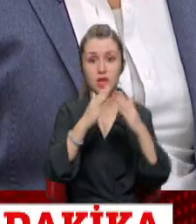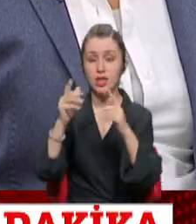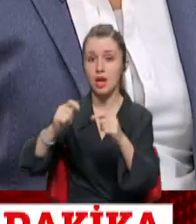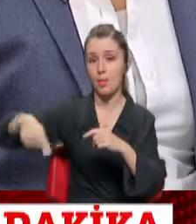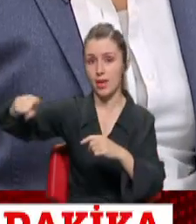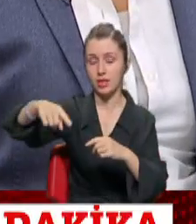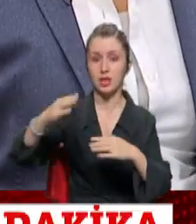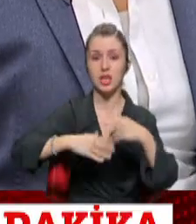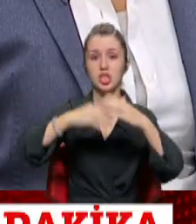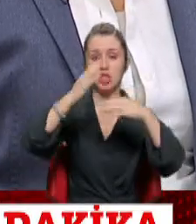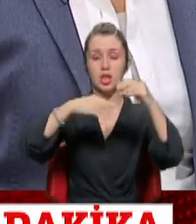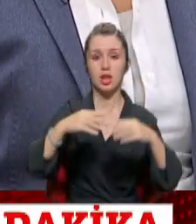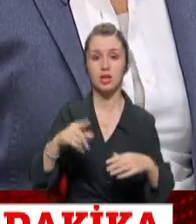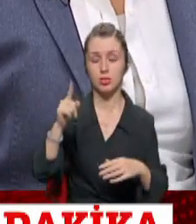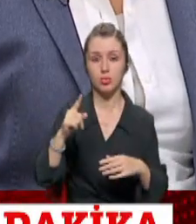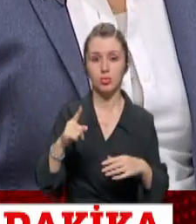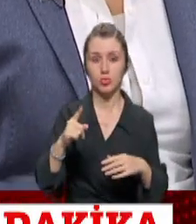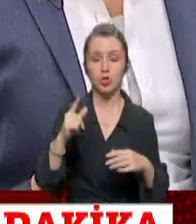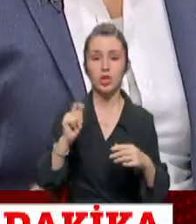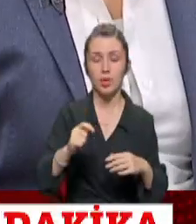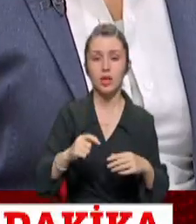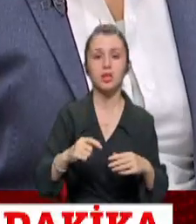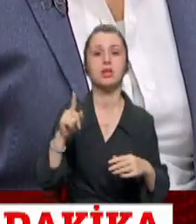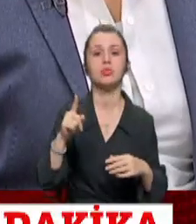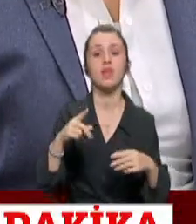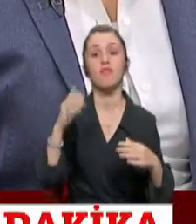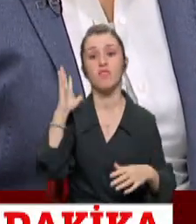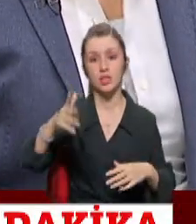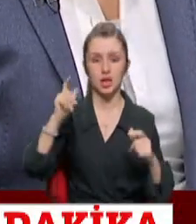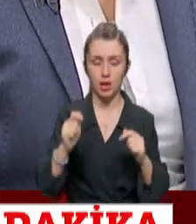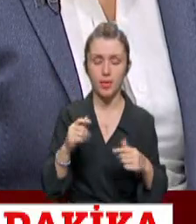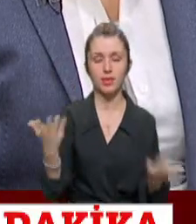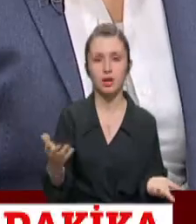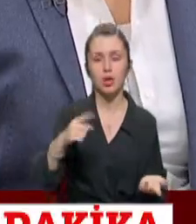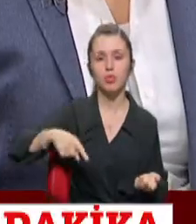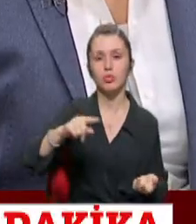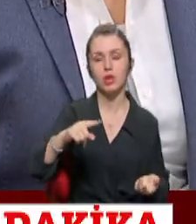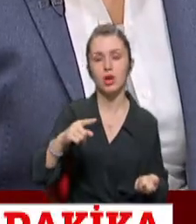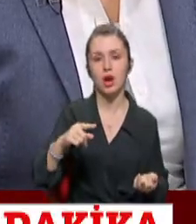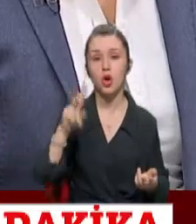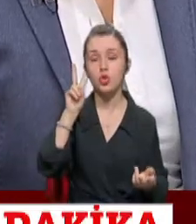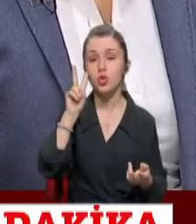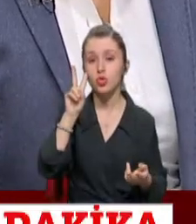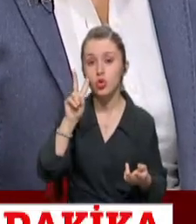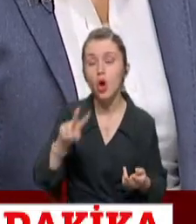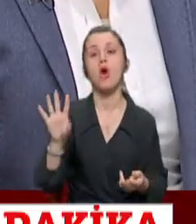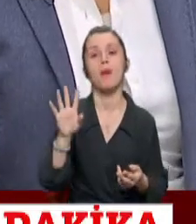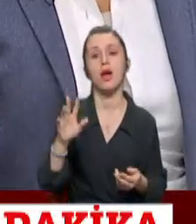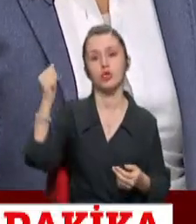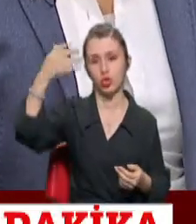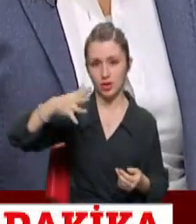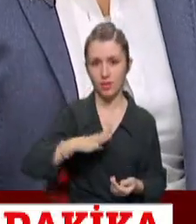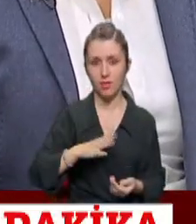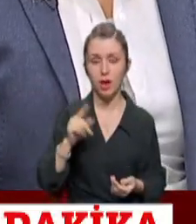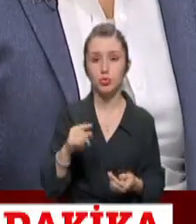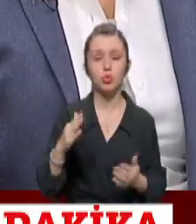yapanlara ya da inşaatlarda fazlasını yapanlara, imar hakkından fazlasını yapanlara vesaire, bunlara göz yuman da bir yönetim anlayışı da var. Ya bunu